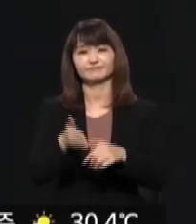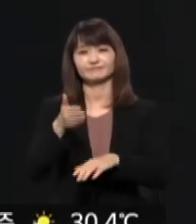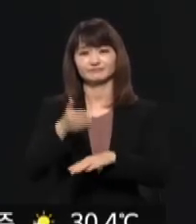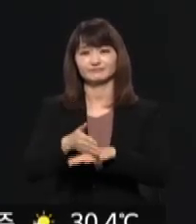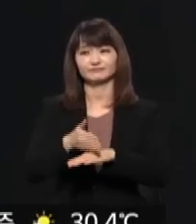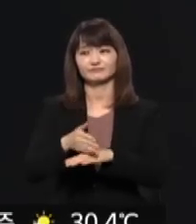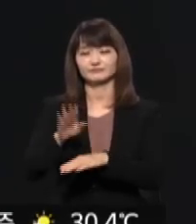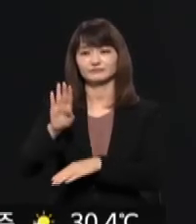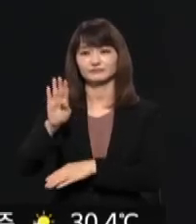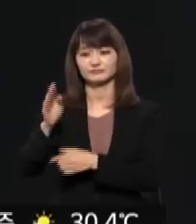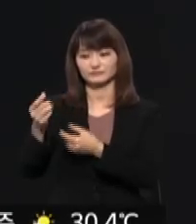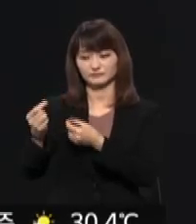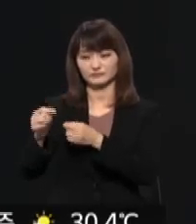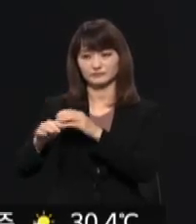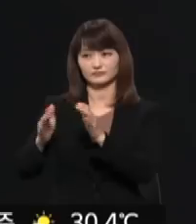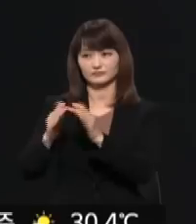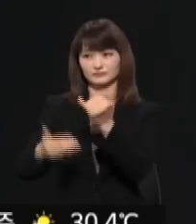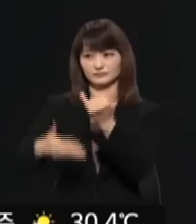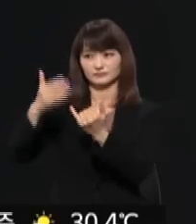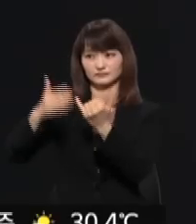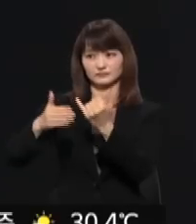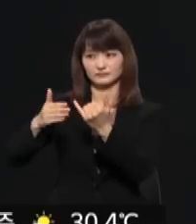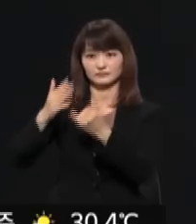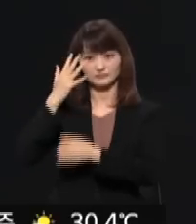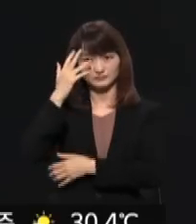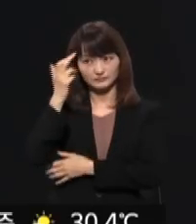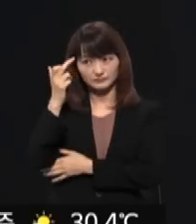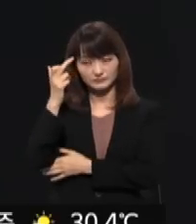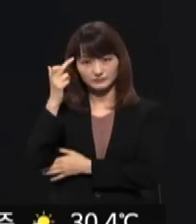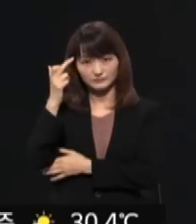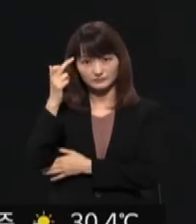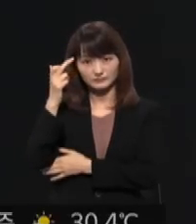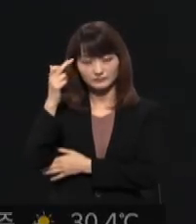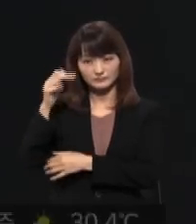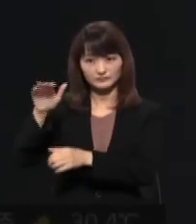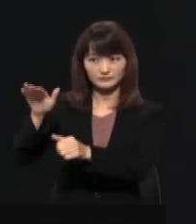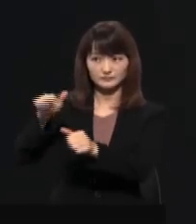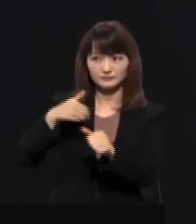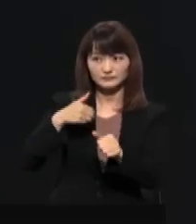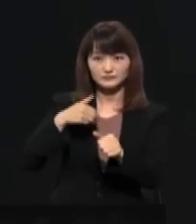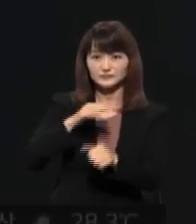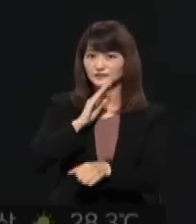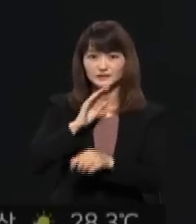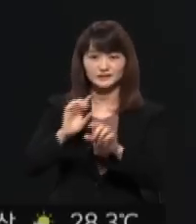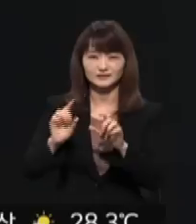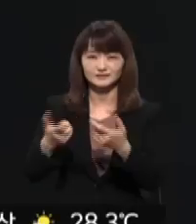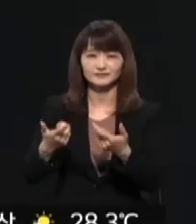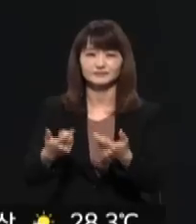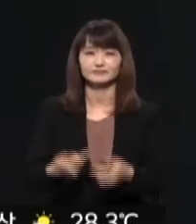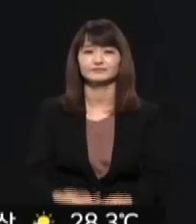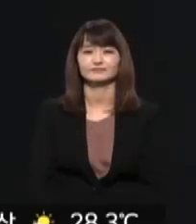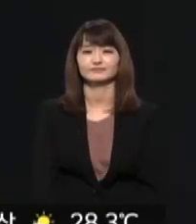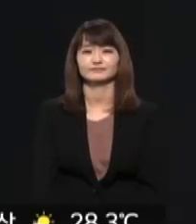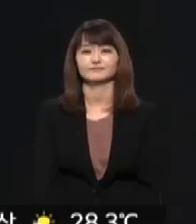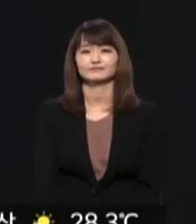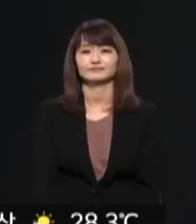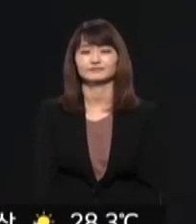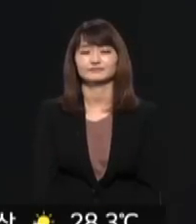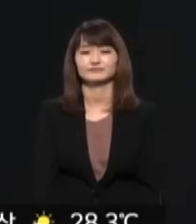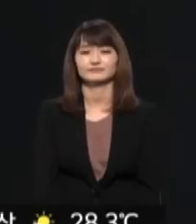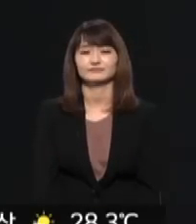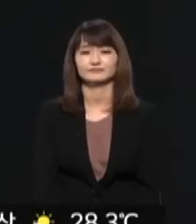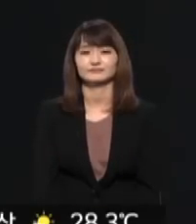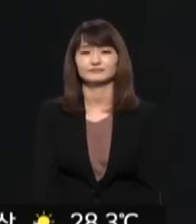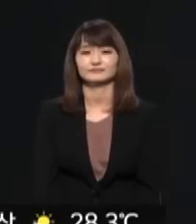보수 유튜버가 용산에 많이 있어 불렀던 그 부분은 사실과 다르니까 그 부분은 아니라고 말씀드립니다